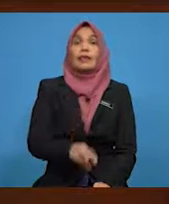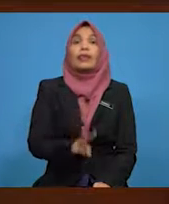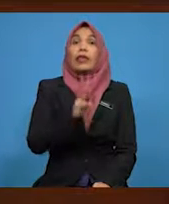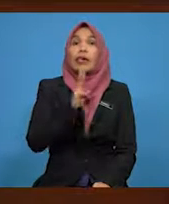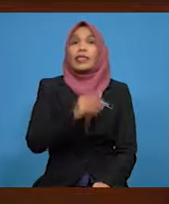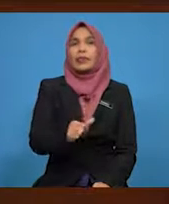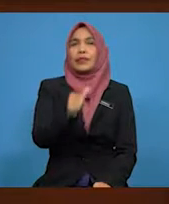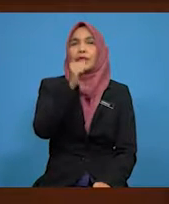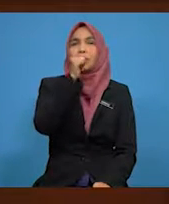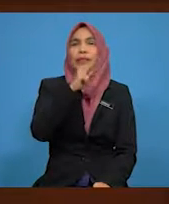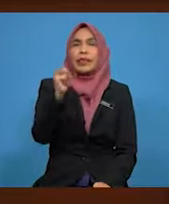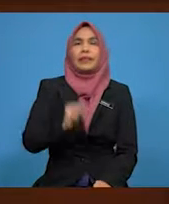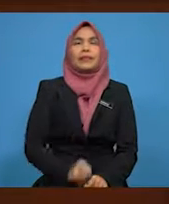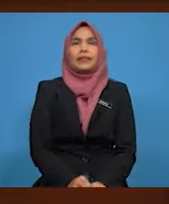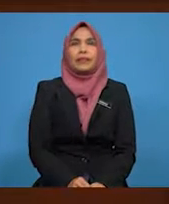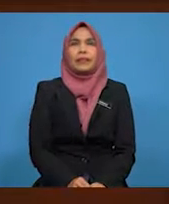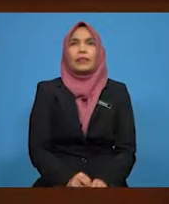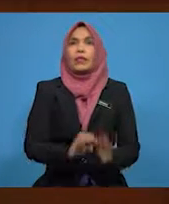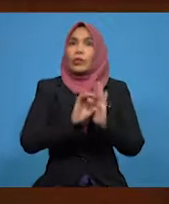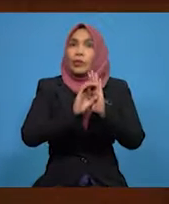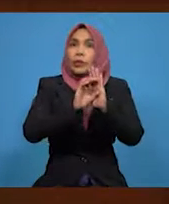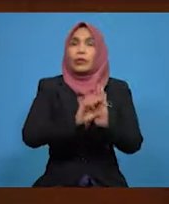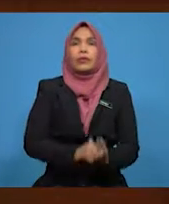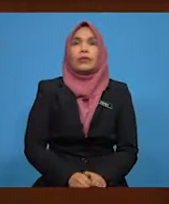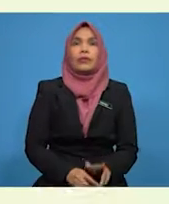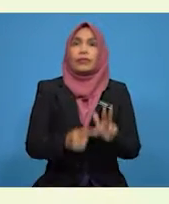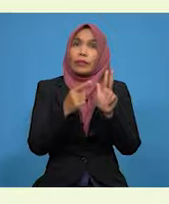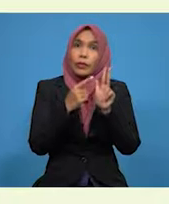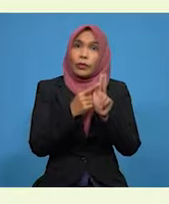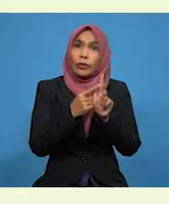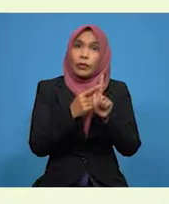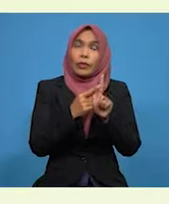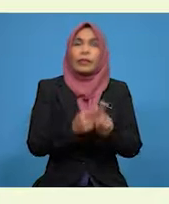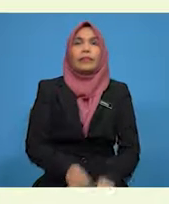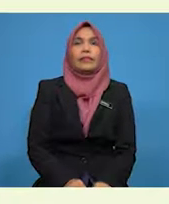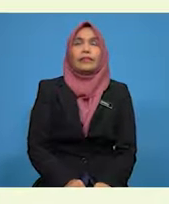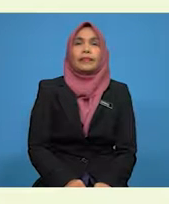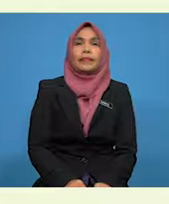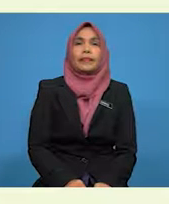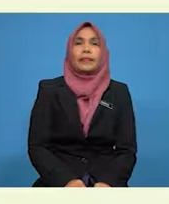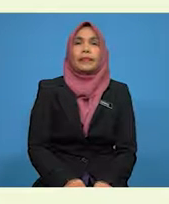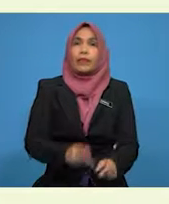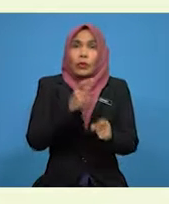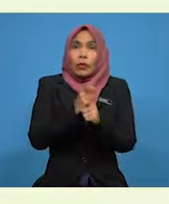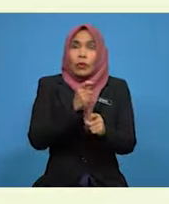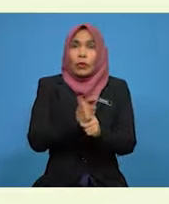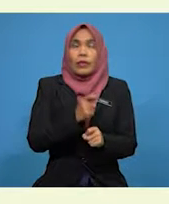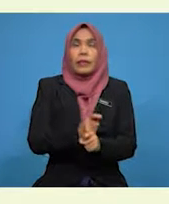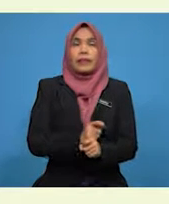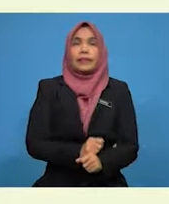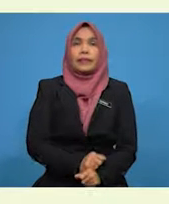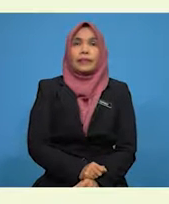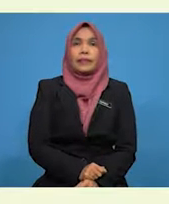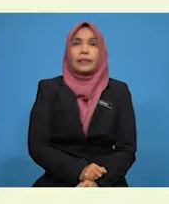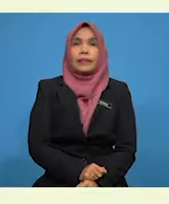Contoh yang kedua bagi skop kerja mengikut tugasan adalah tugasan perindukan poultry. Antara